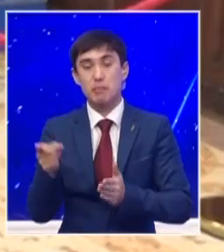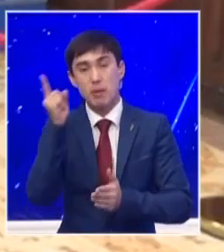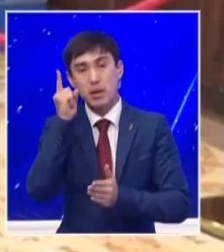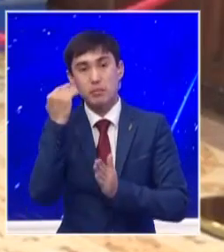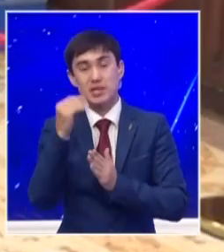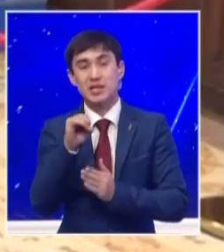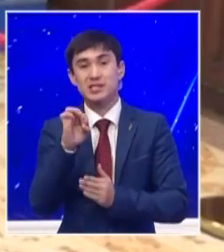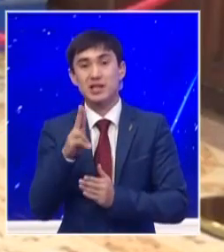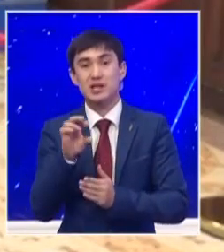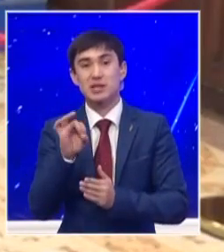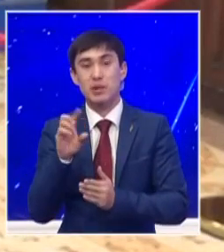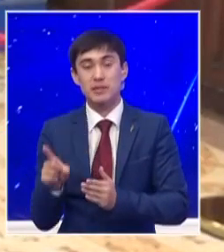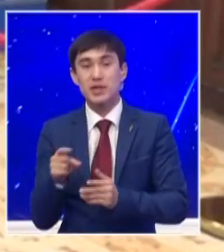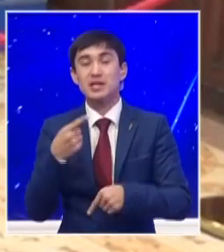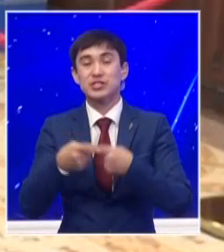приложение